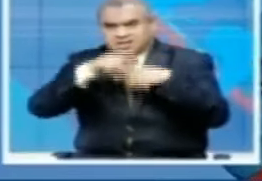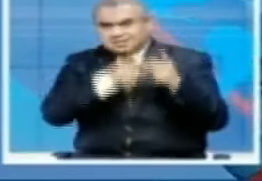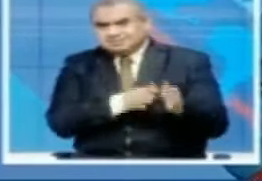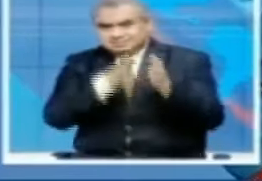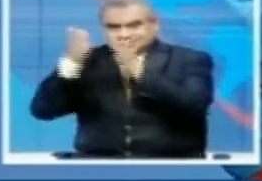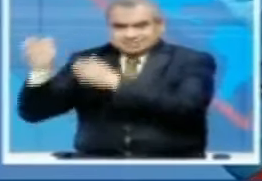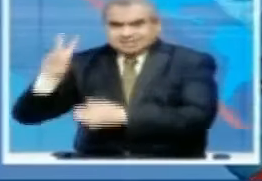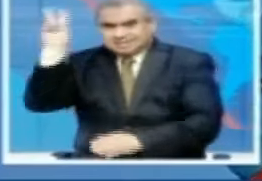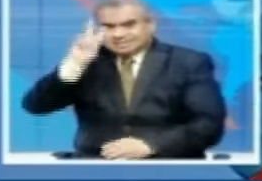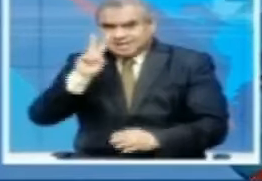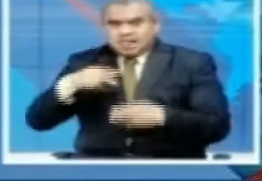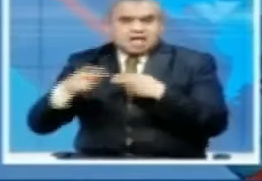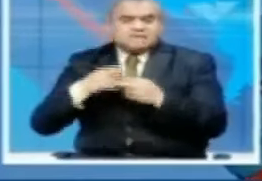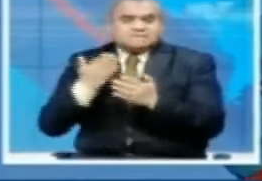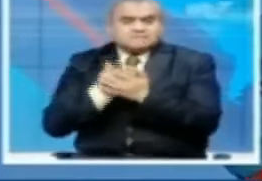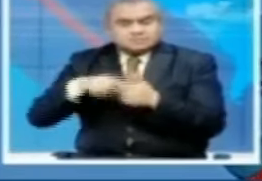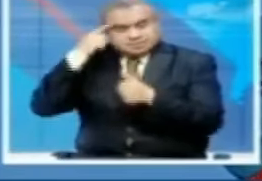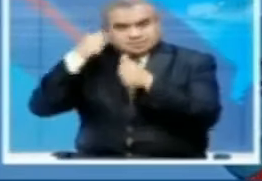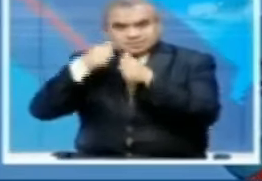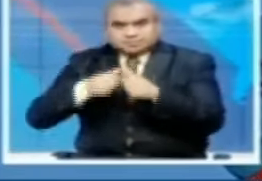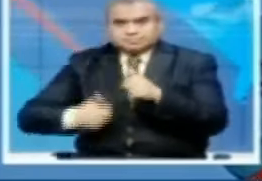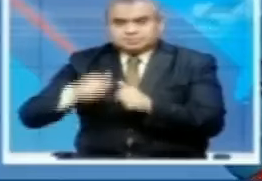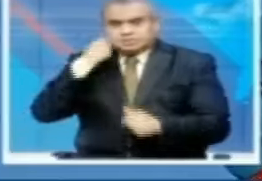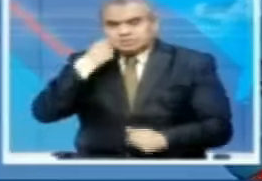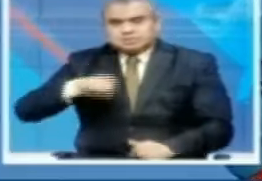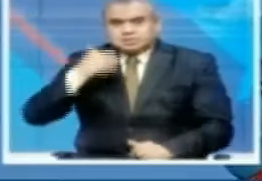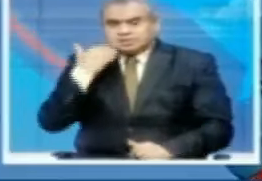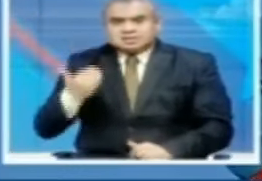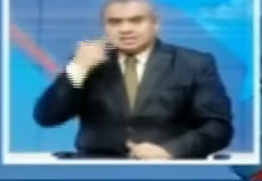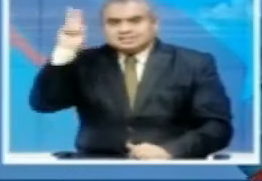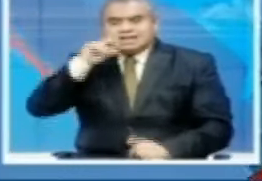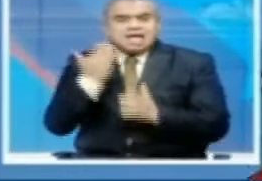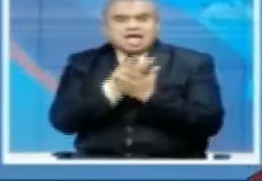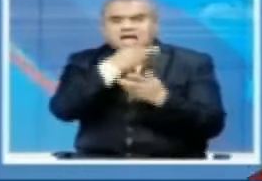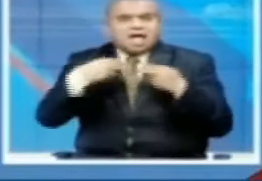اهمية ذلك ونحن نحتفل بذكرى استرداد سيناء الغالية من وجهة نظرك؟